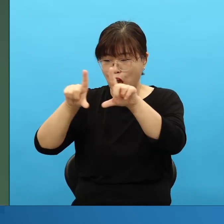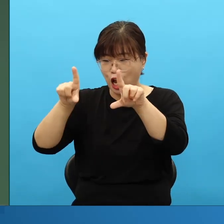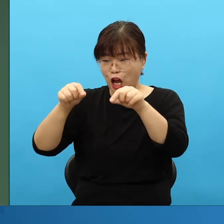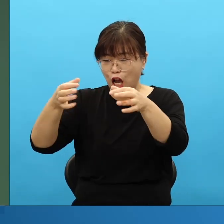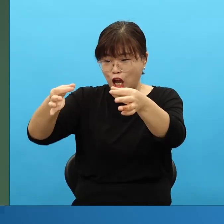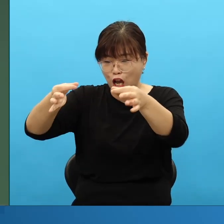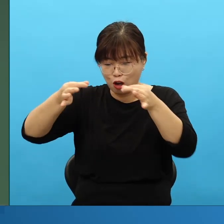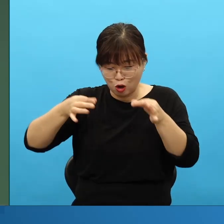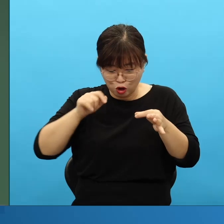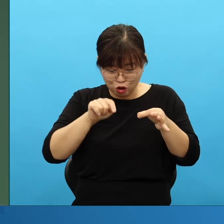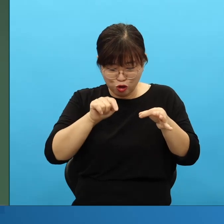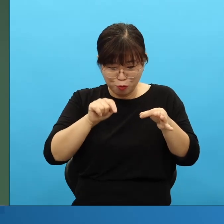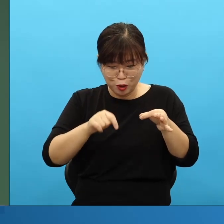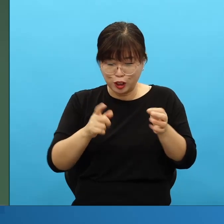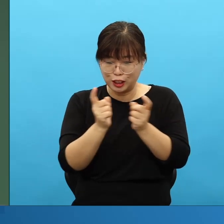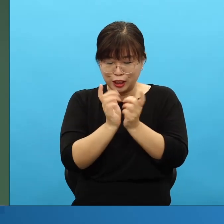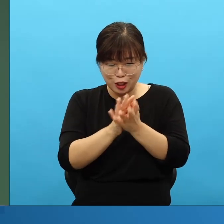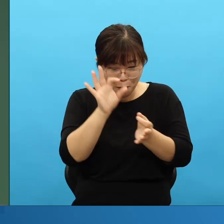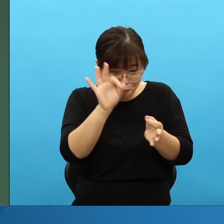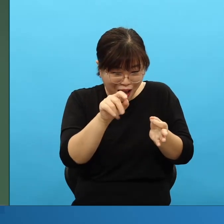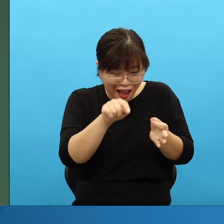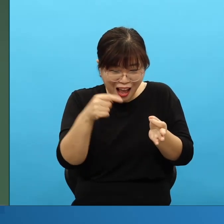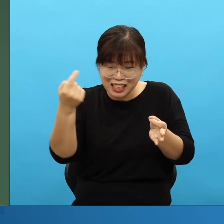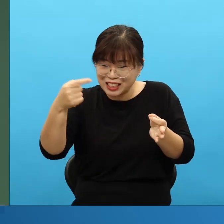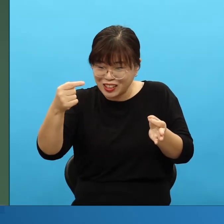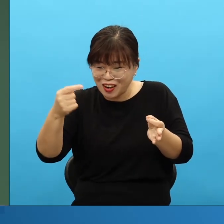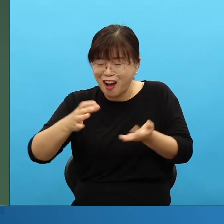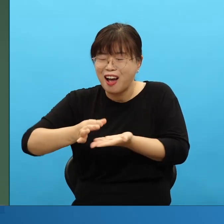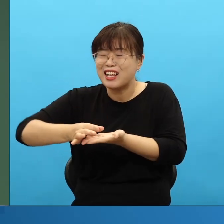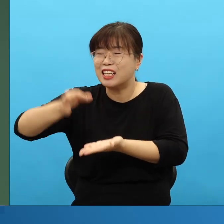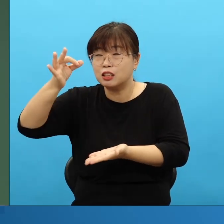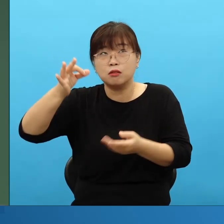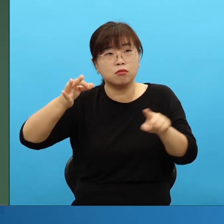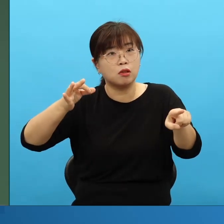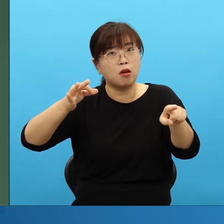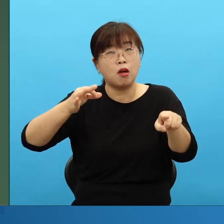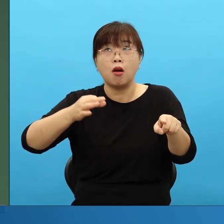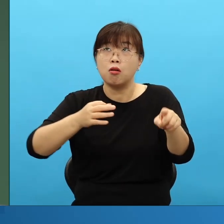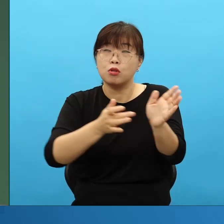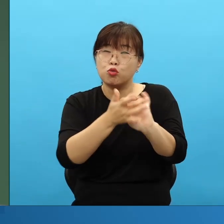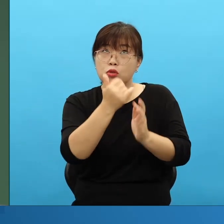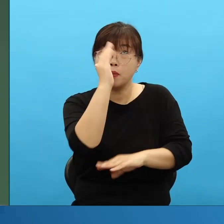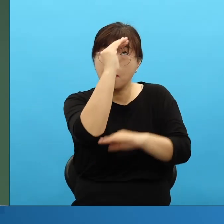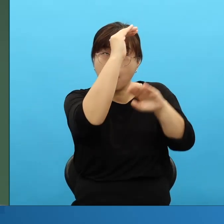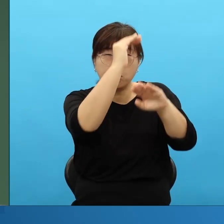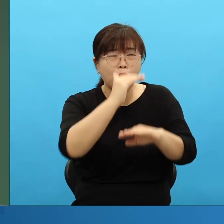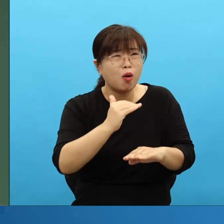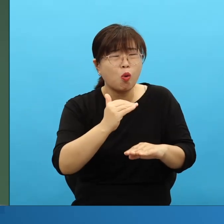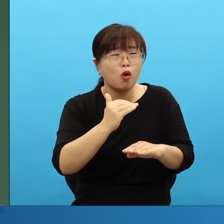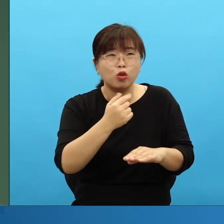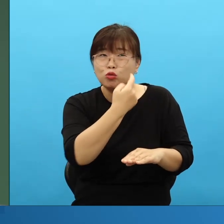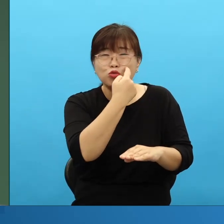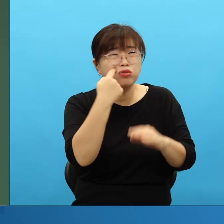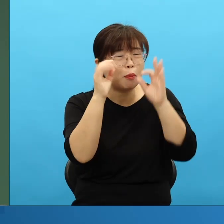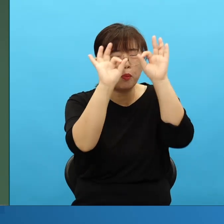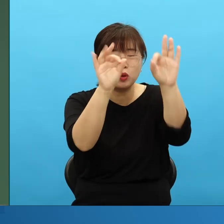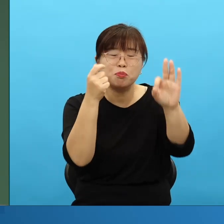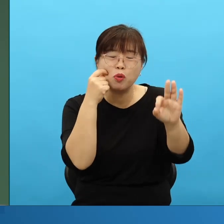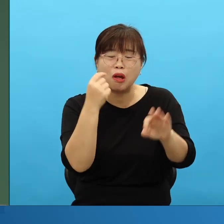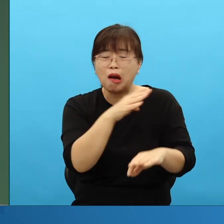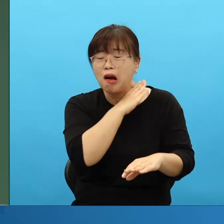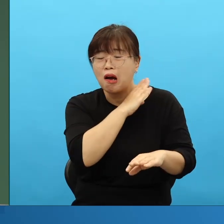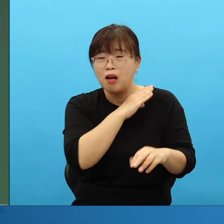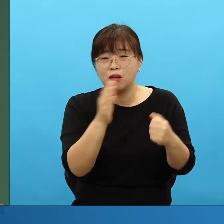여러분이 잘 생각을 하셔야 됩니다. So you need to think very clearly about this. 근데 딱 믿는